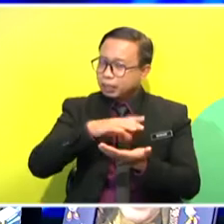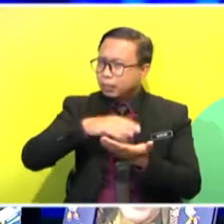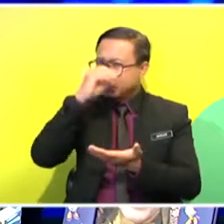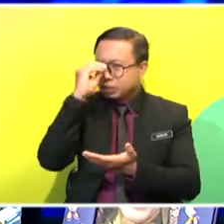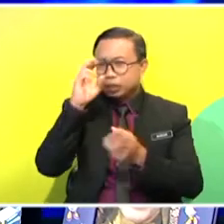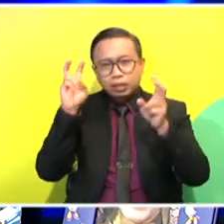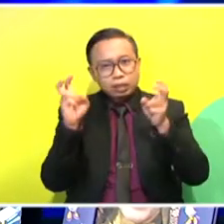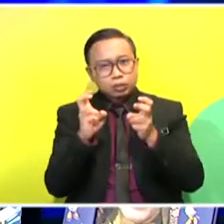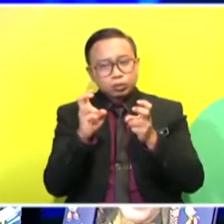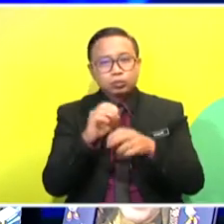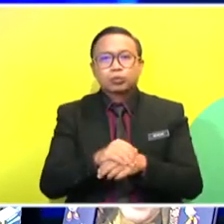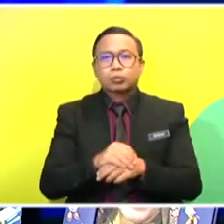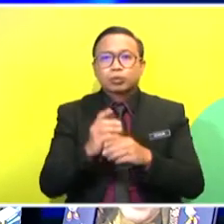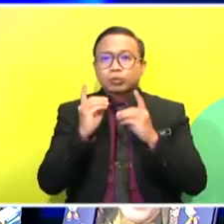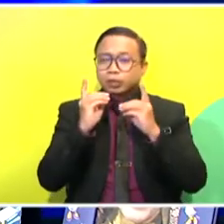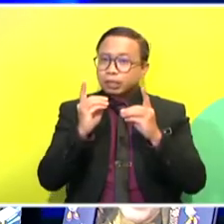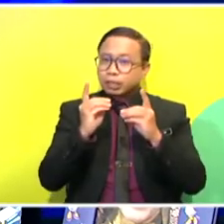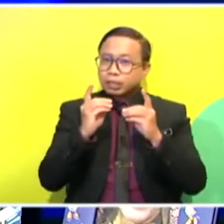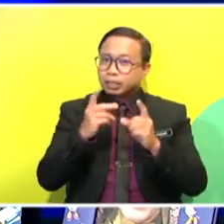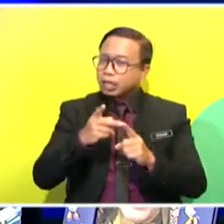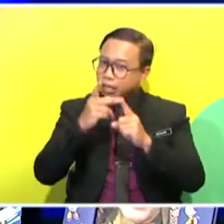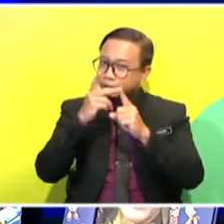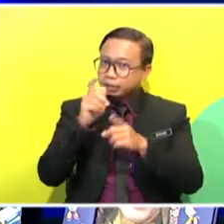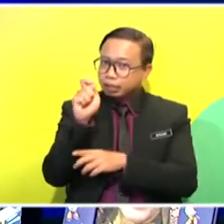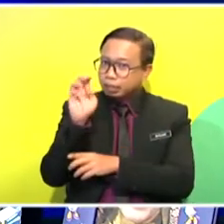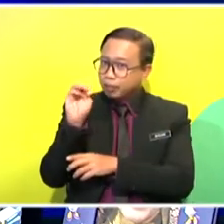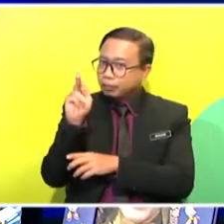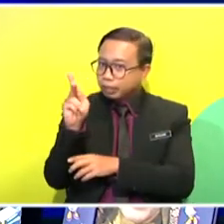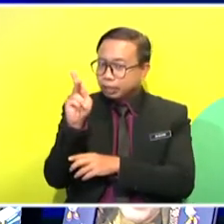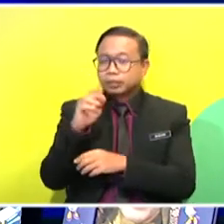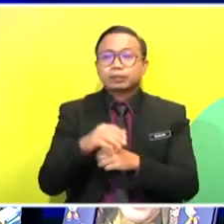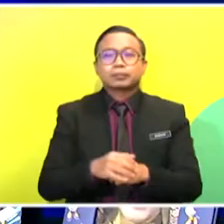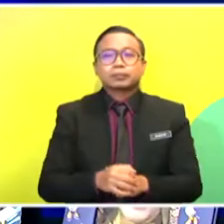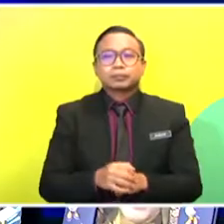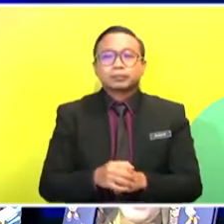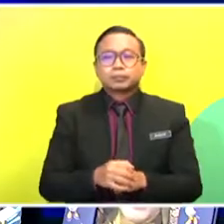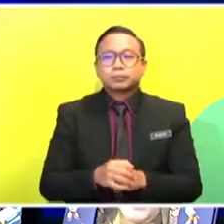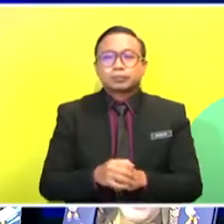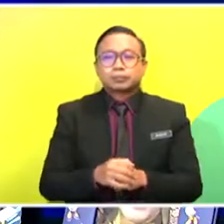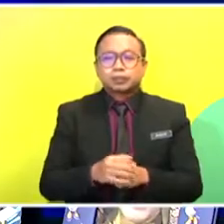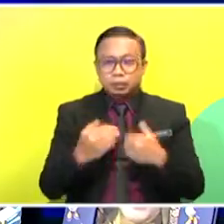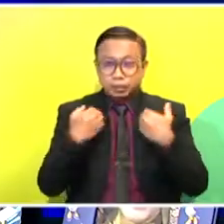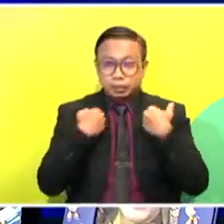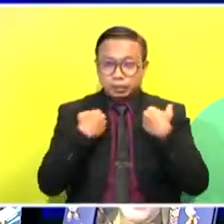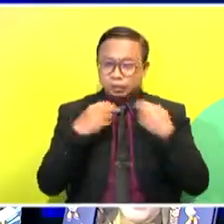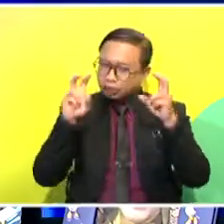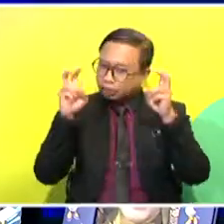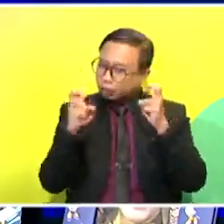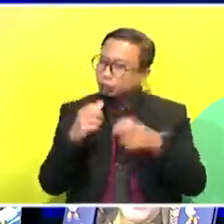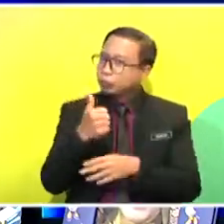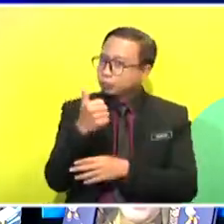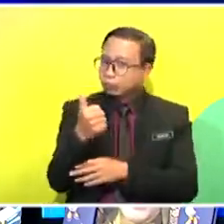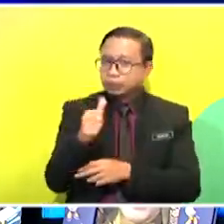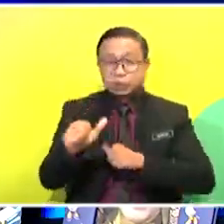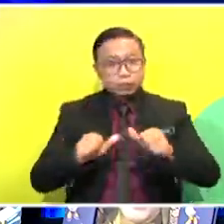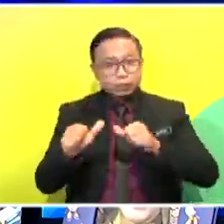pendidikan khas istimewanya untuk mata pelajaran pendidikan teknologi maklumat dan komunikasi, kita ada topik yang menarik dan